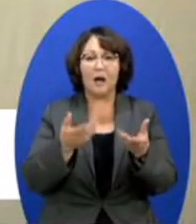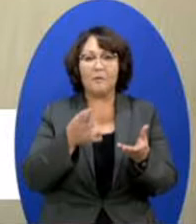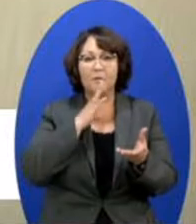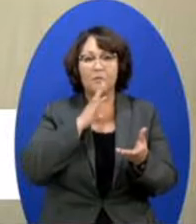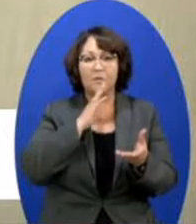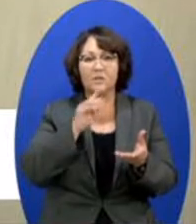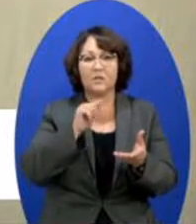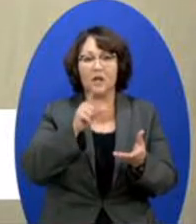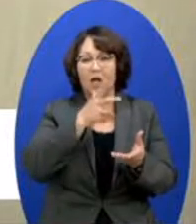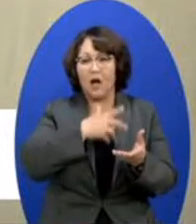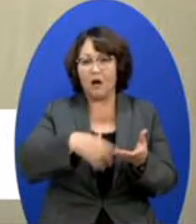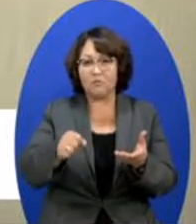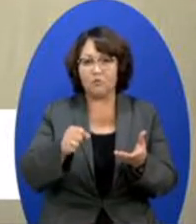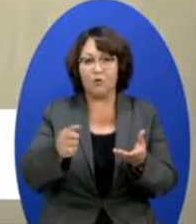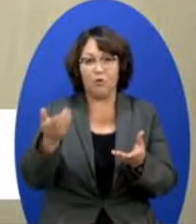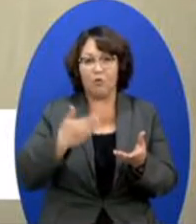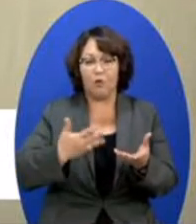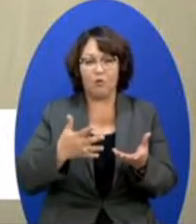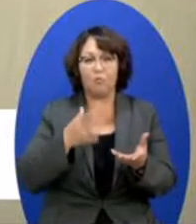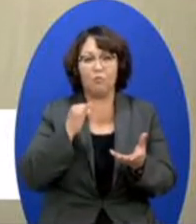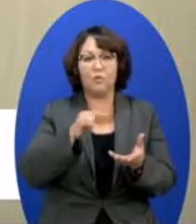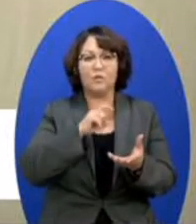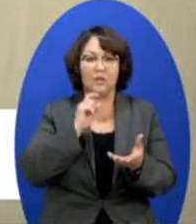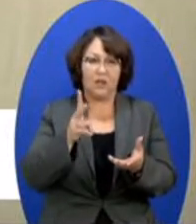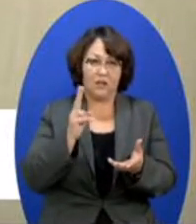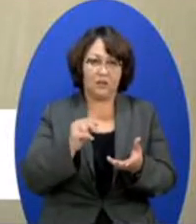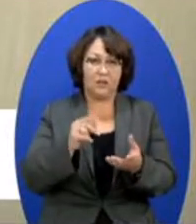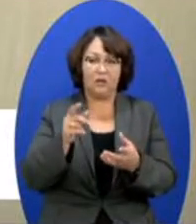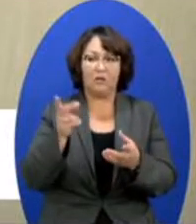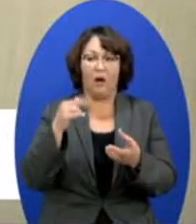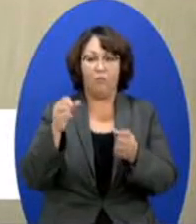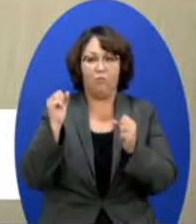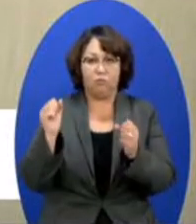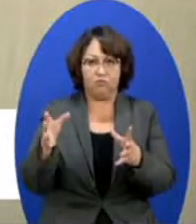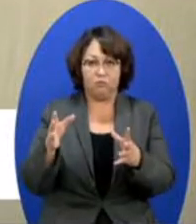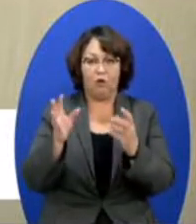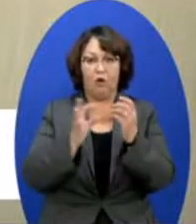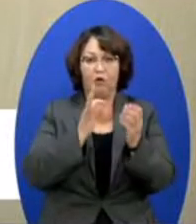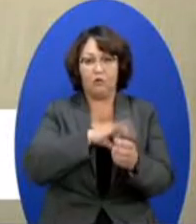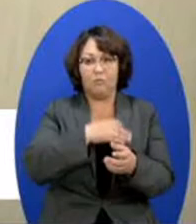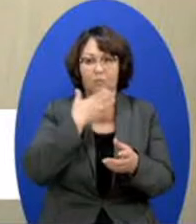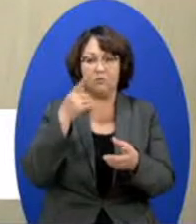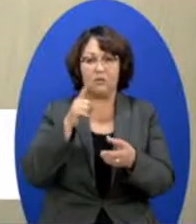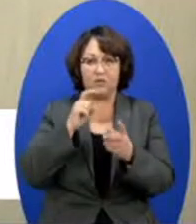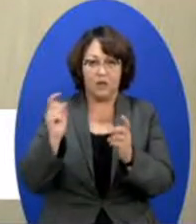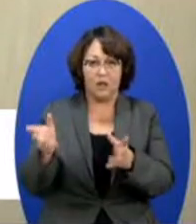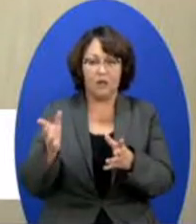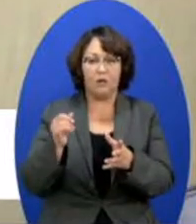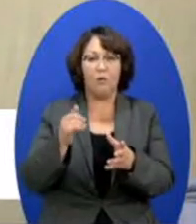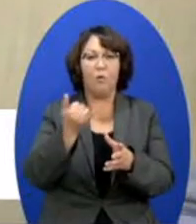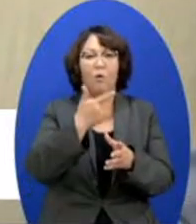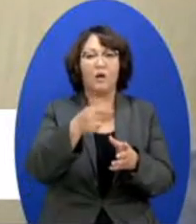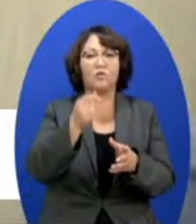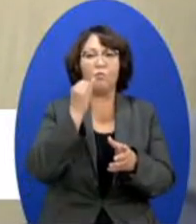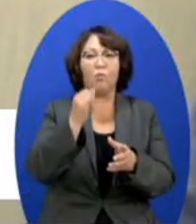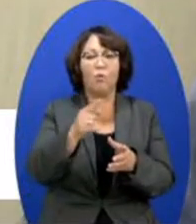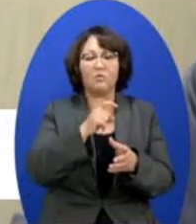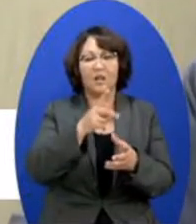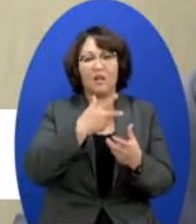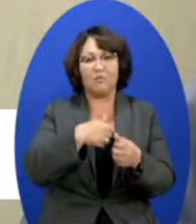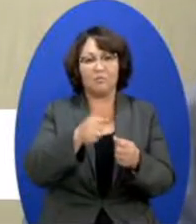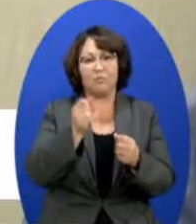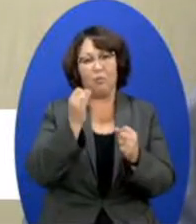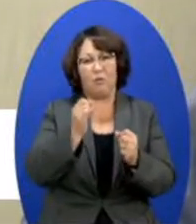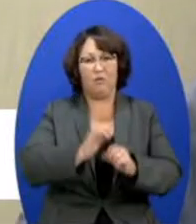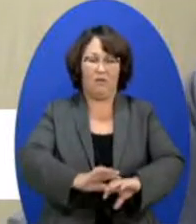зээлгч хоёр байна. Эдийн засгийн муудад өөрөө муу болсон нэг зээлгч нь угаасаа өөрөө муу гэсэн. Тэгэхээр одоо бол банкны